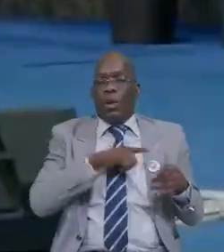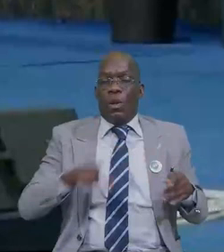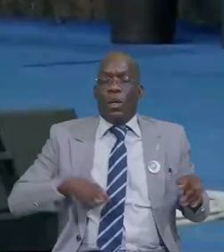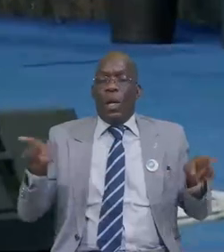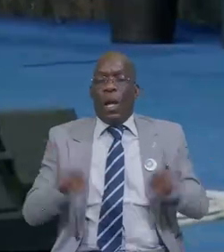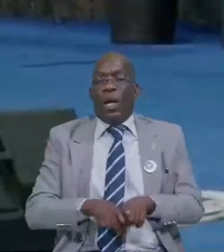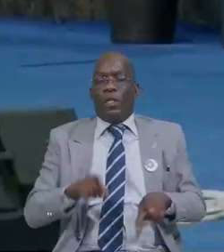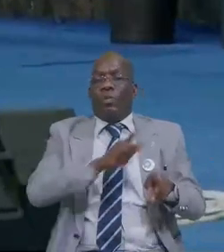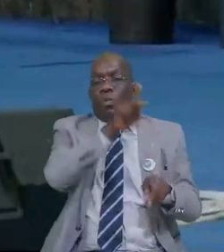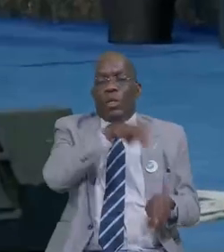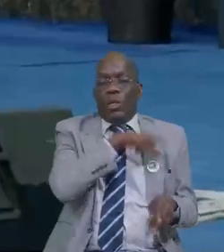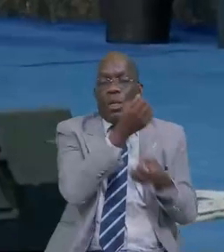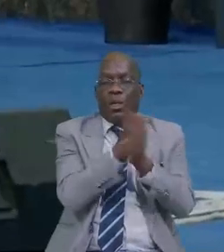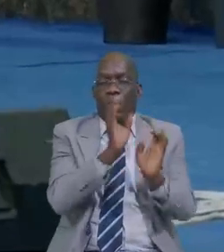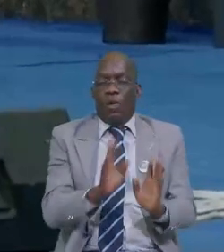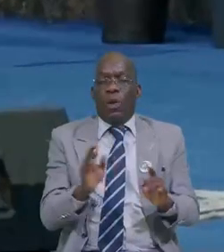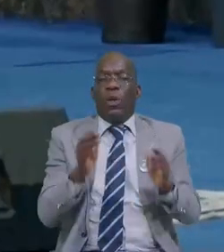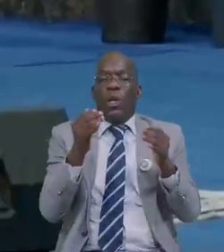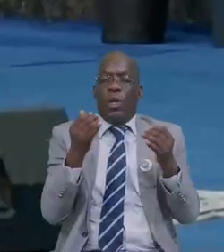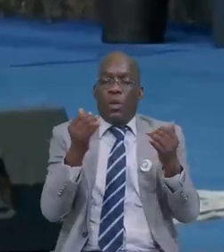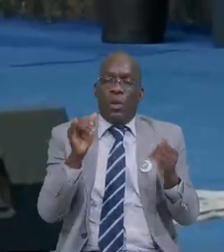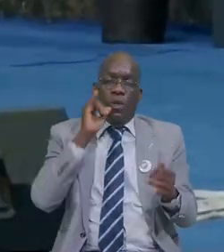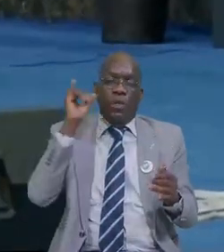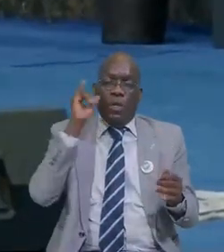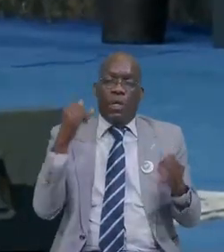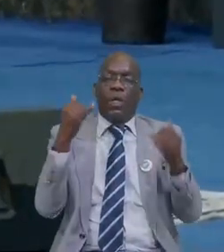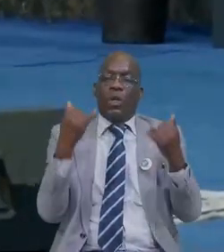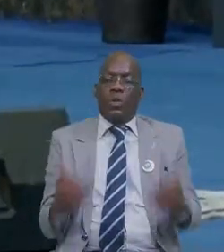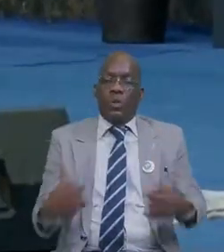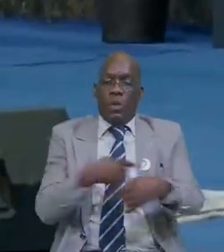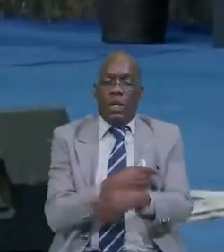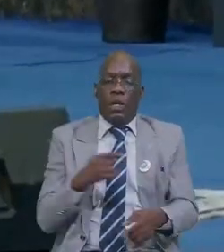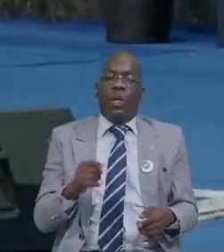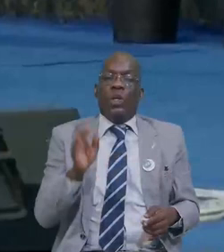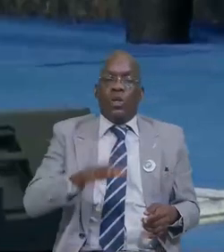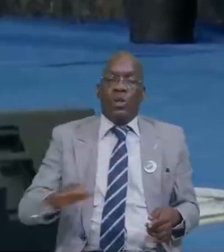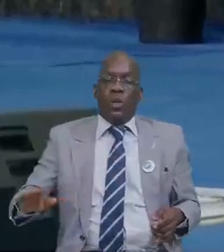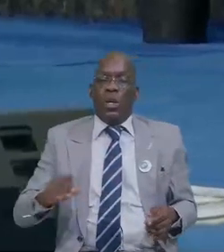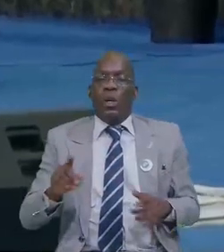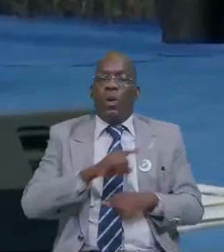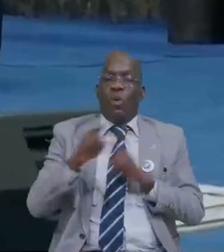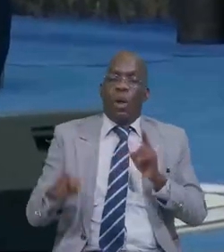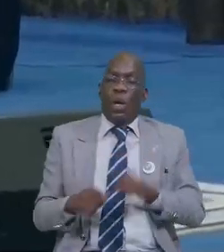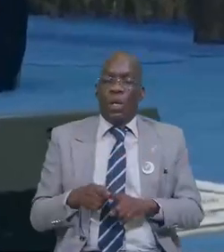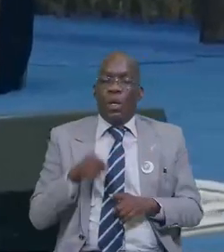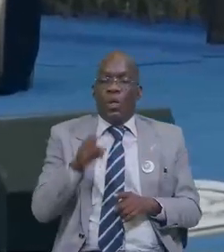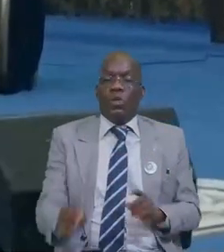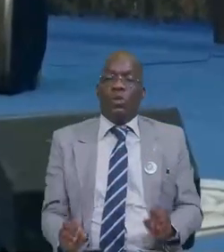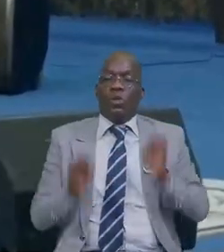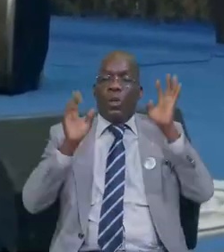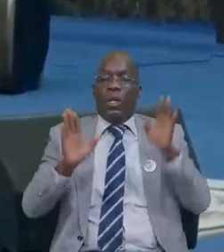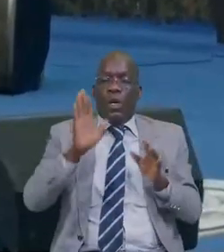le sauveur personnel, hier, aujourd'hui, et nouvellement arrivés, petits enfants, vous êtes de Dieu. Dès que